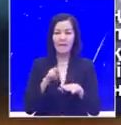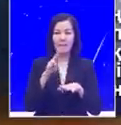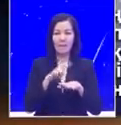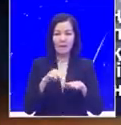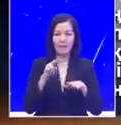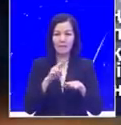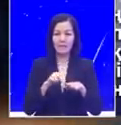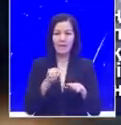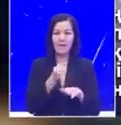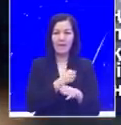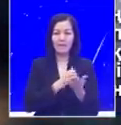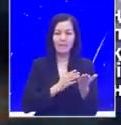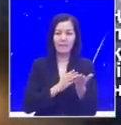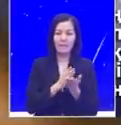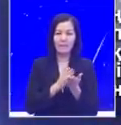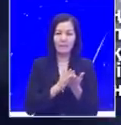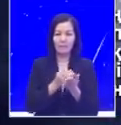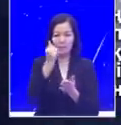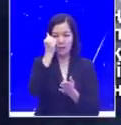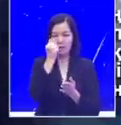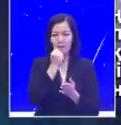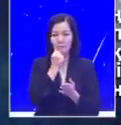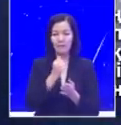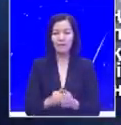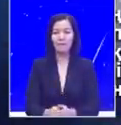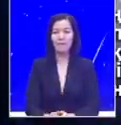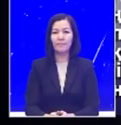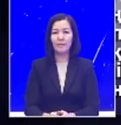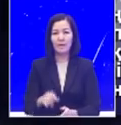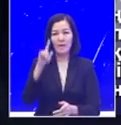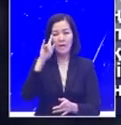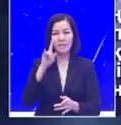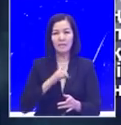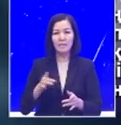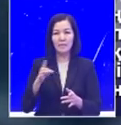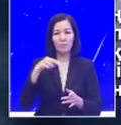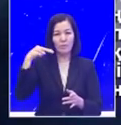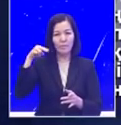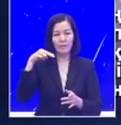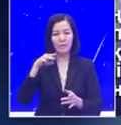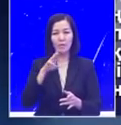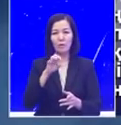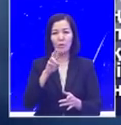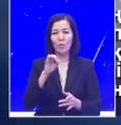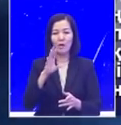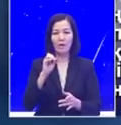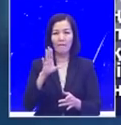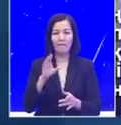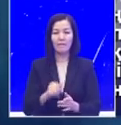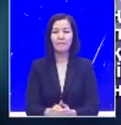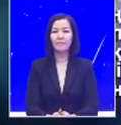мен әскери қызметшілерге ризашылығымды білдіремін. Қазақстан Республикасының президенті Қасым Жомарт Тоқаев.